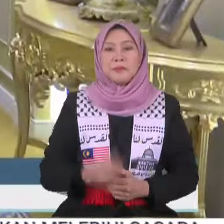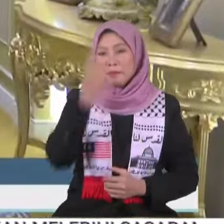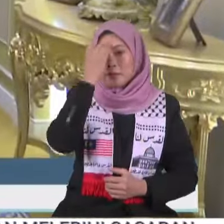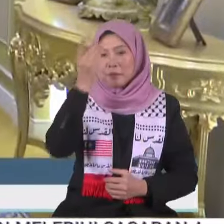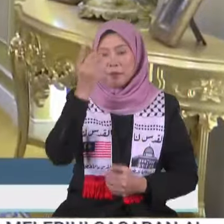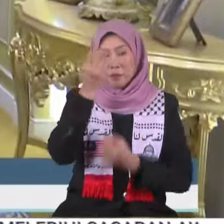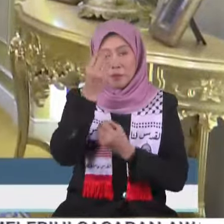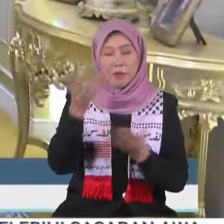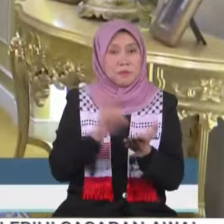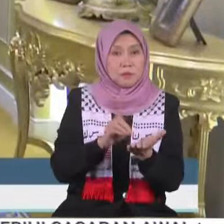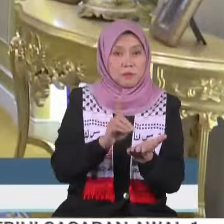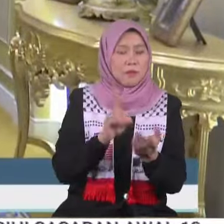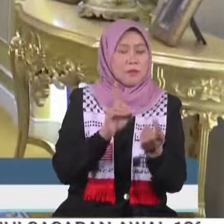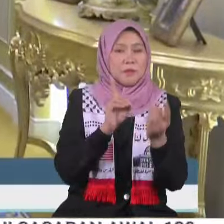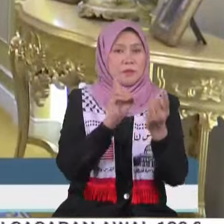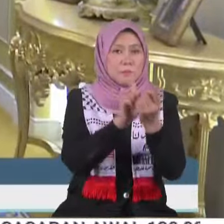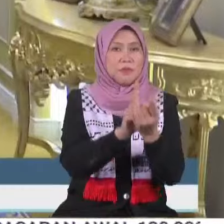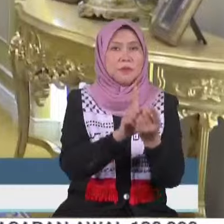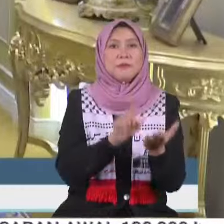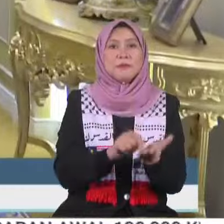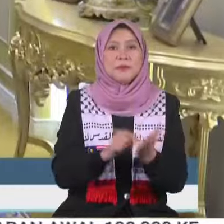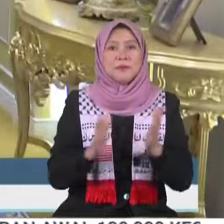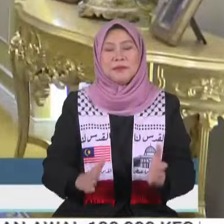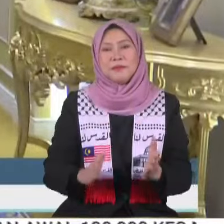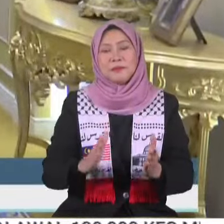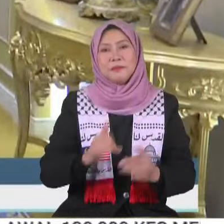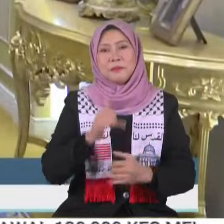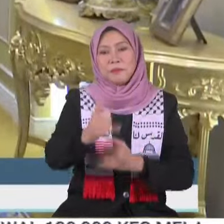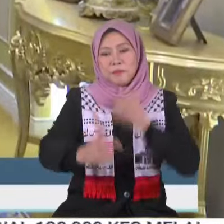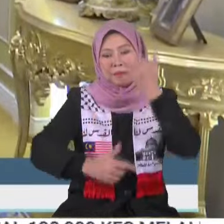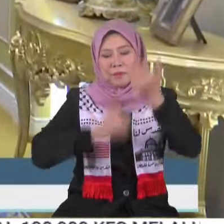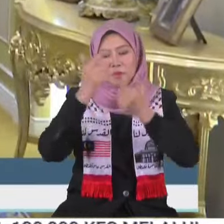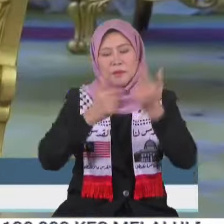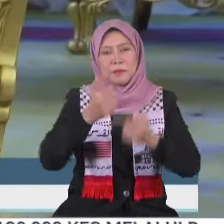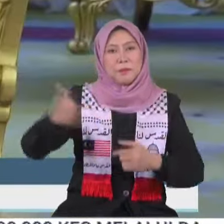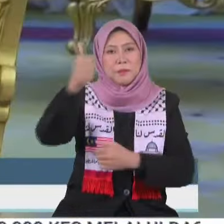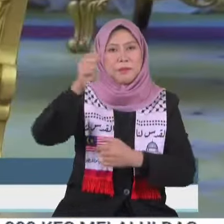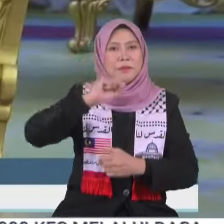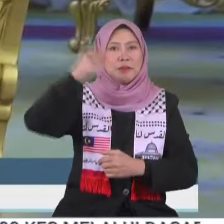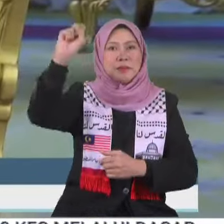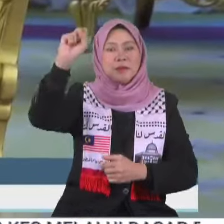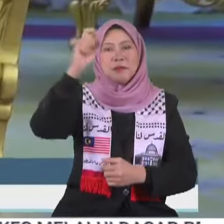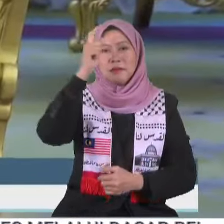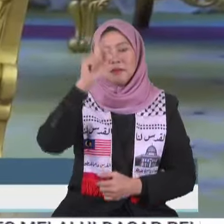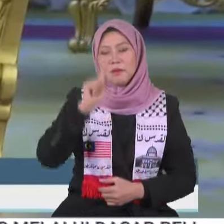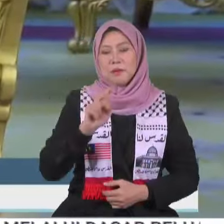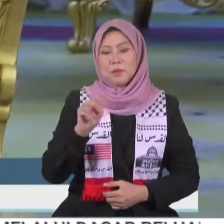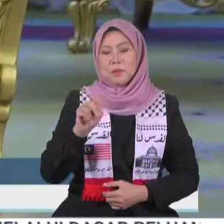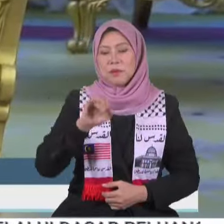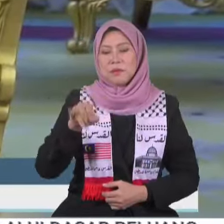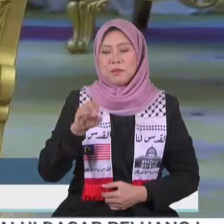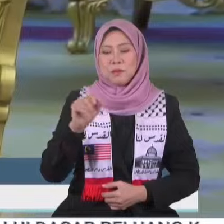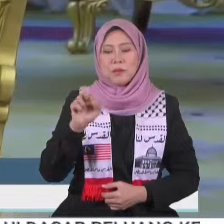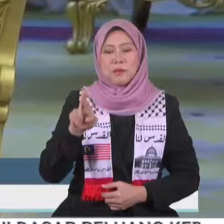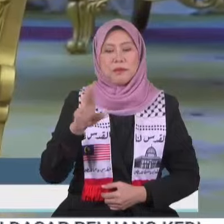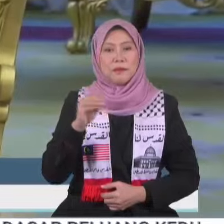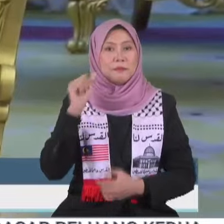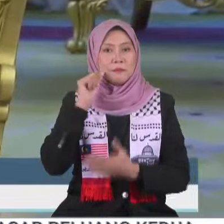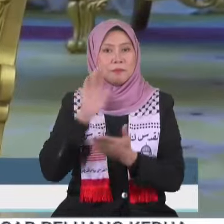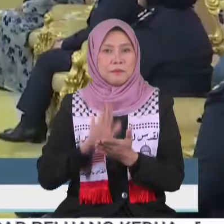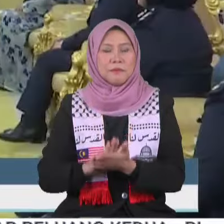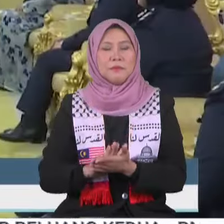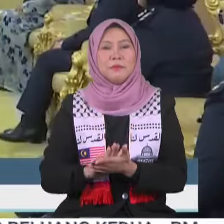ditemui pemberita selepas mengadakan kunjungan hormat terhadap Yang di-Pertuan Negeri Sabah, Tun Dr. Johar Datuk Mahirudin dan isteri